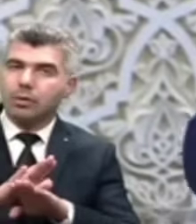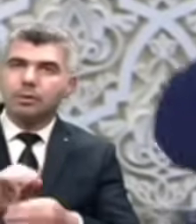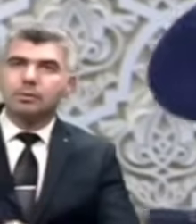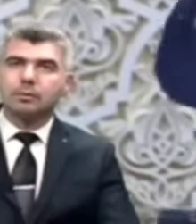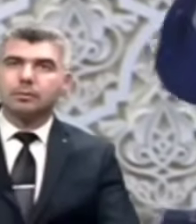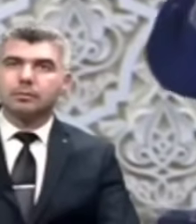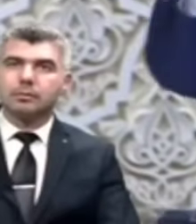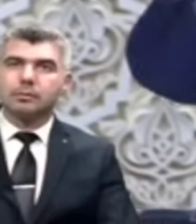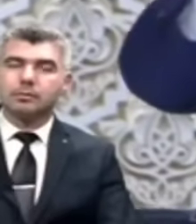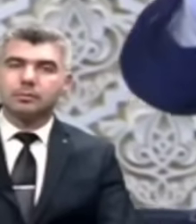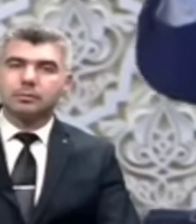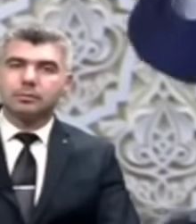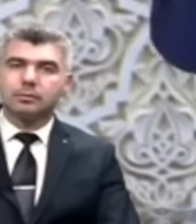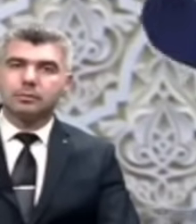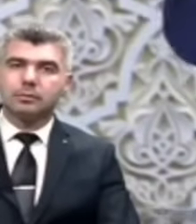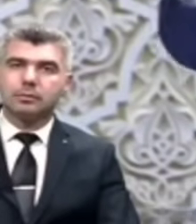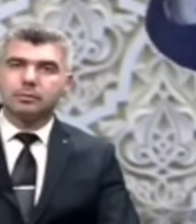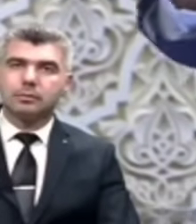اسمح لي